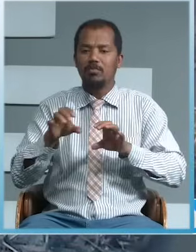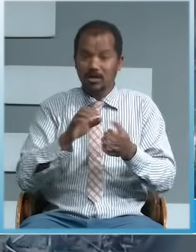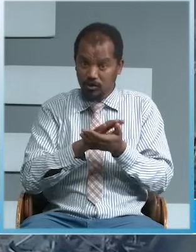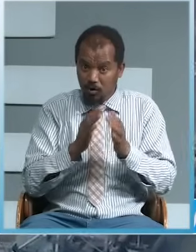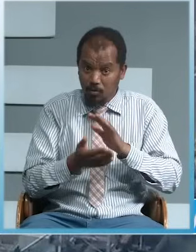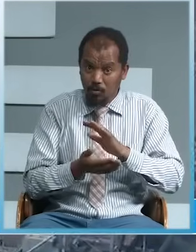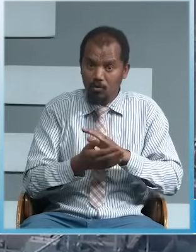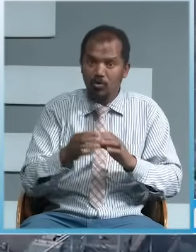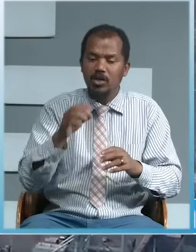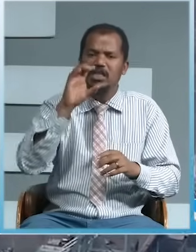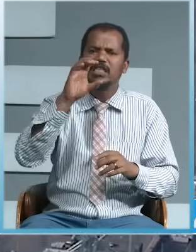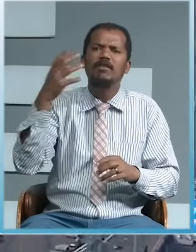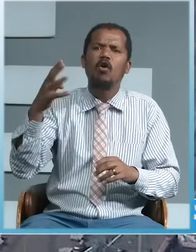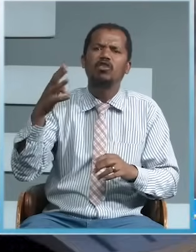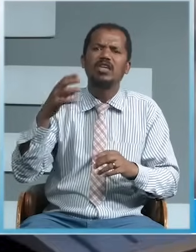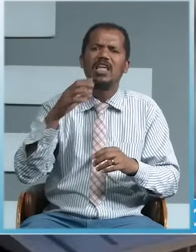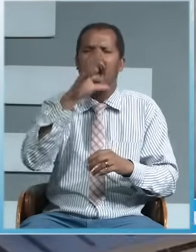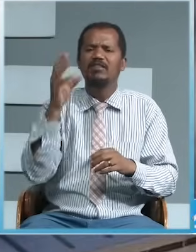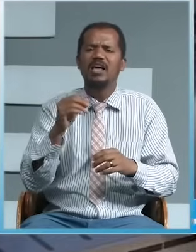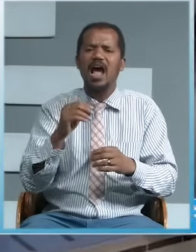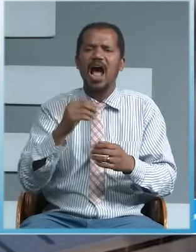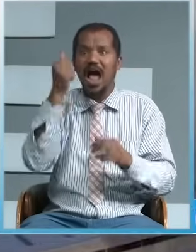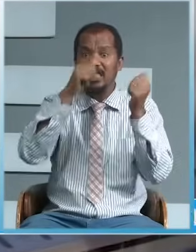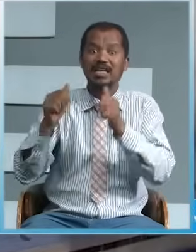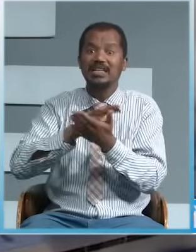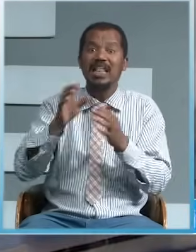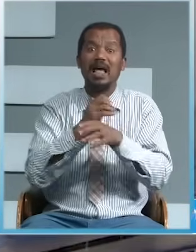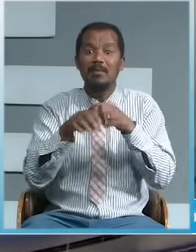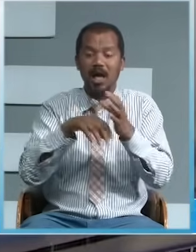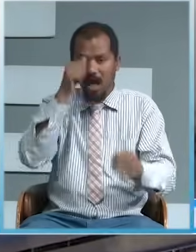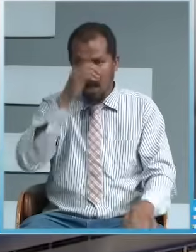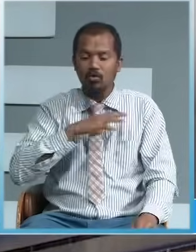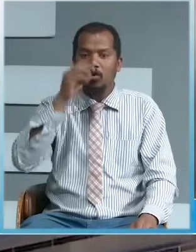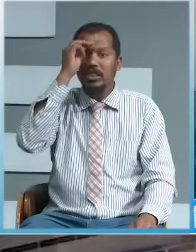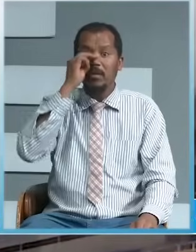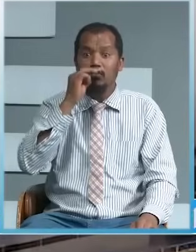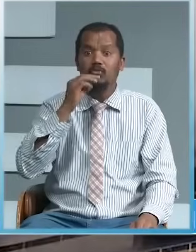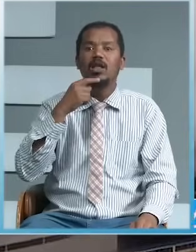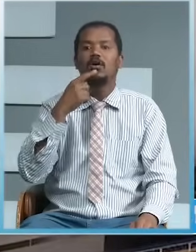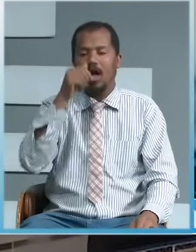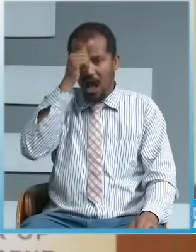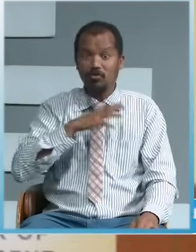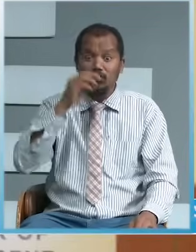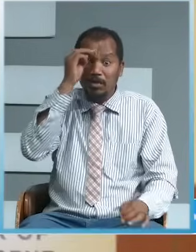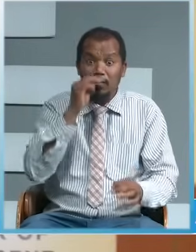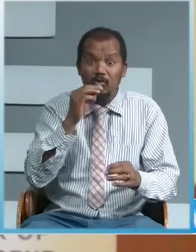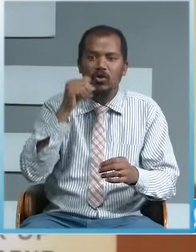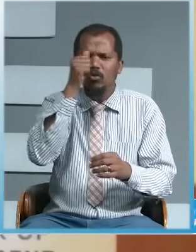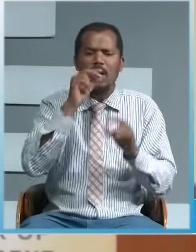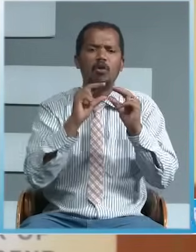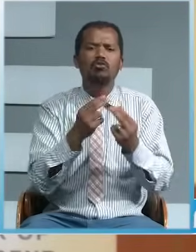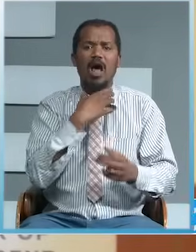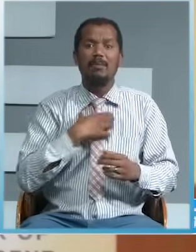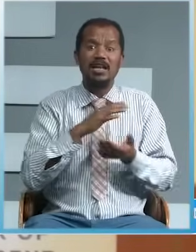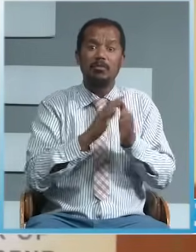የሚያደርግ ስለመሆኑ በሲ40 የአፍሪካ የአየር ጥራት ቴክኒካል አማካሪ አቶ ጥበቡ አሰፋ ገልጸዋል። አቶ ጥበቡ ኢትዮጵያ የቡድኑ